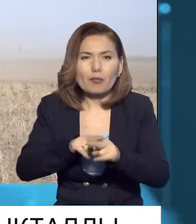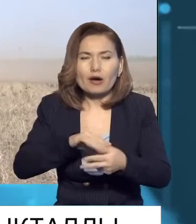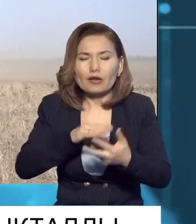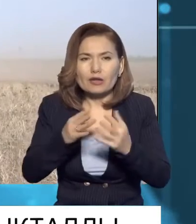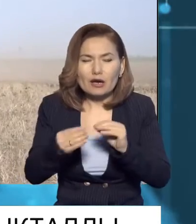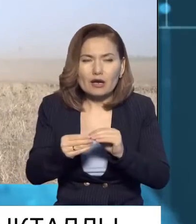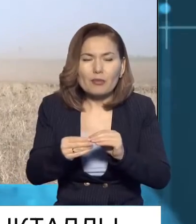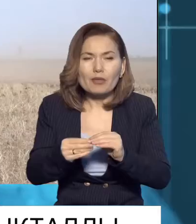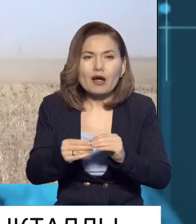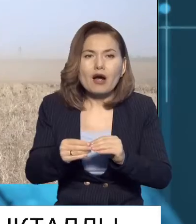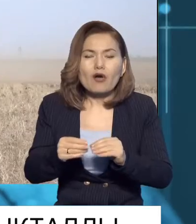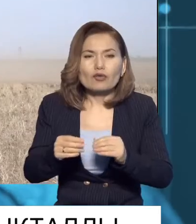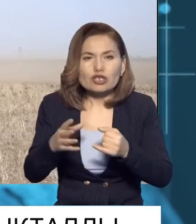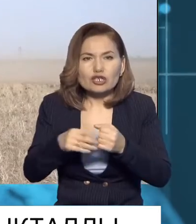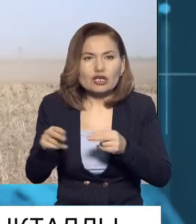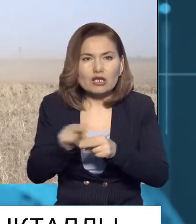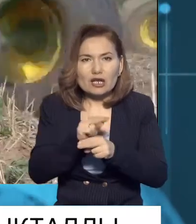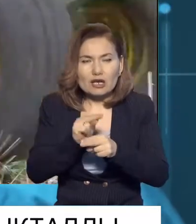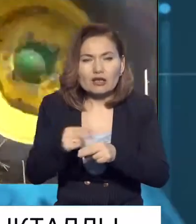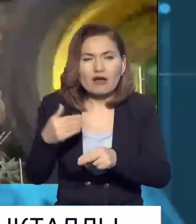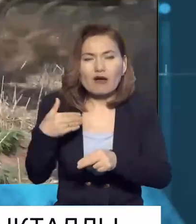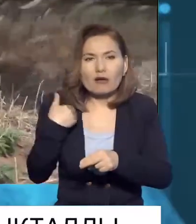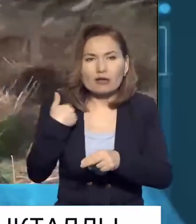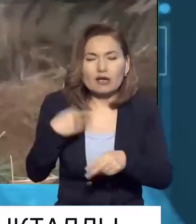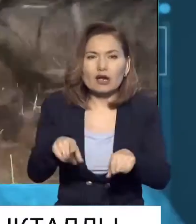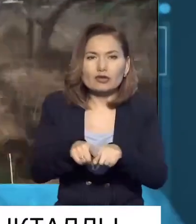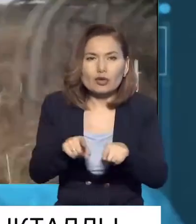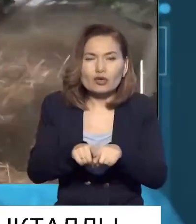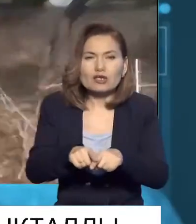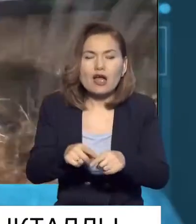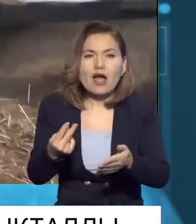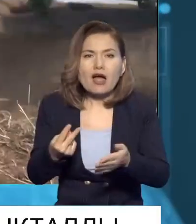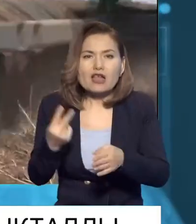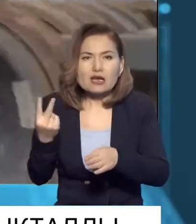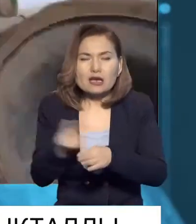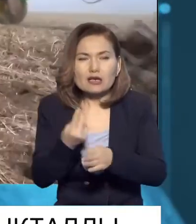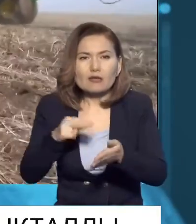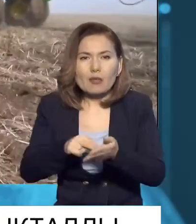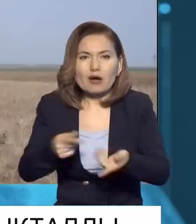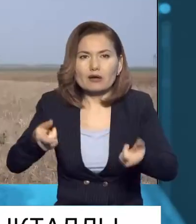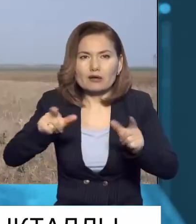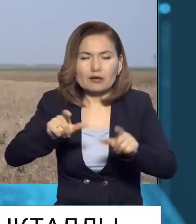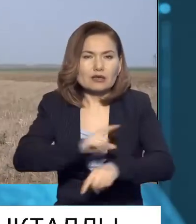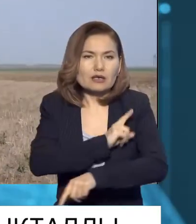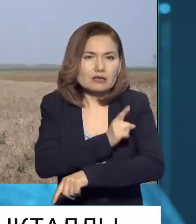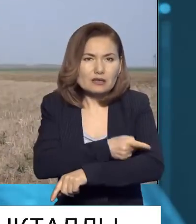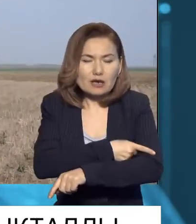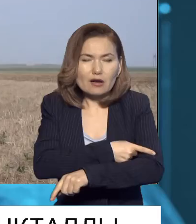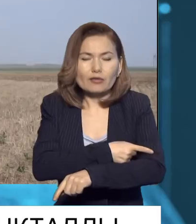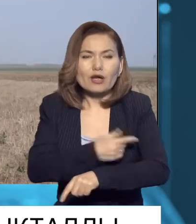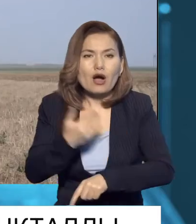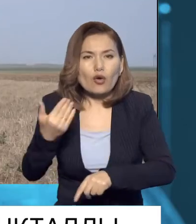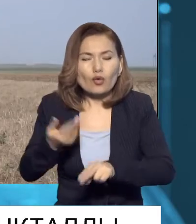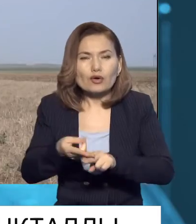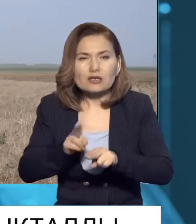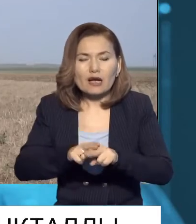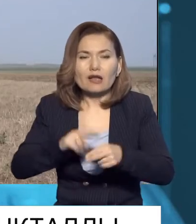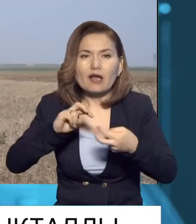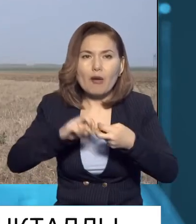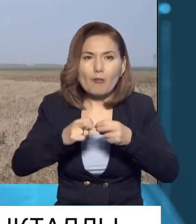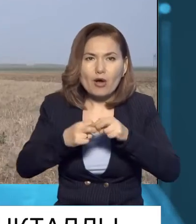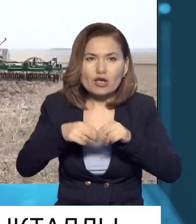қазазот бірден бағаны көтеріп жіберген. Үкімет басшысы кәсіпорындардың мұндай шешімдерін қолдамайтындығын айтты. Әлихан Смайылов орын алған